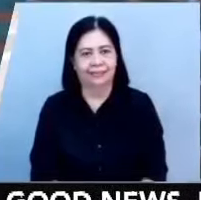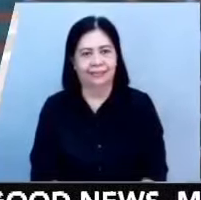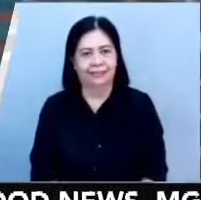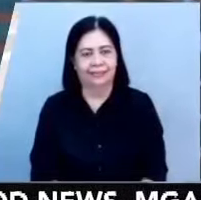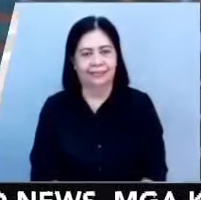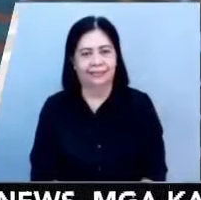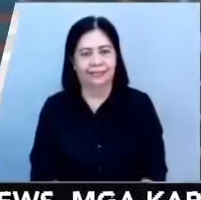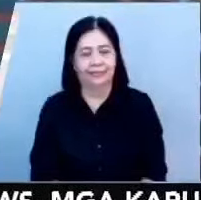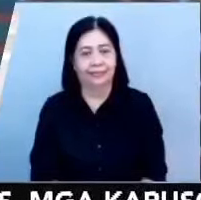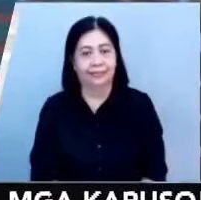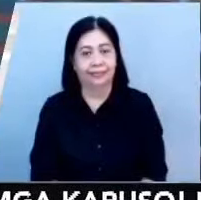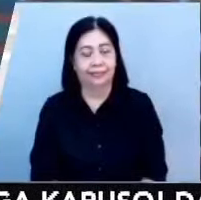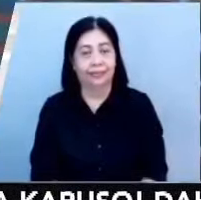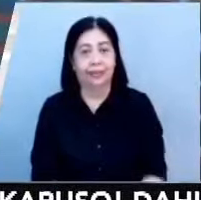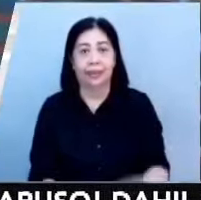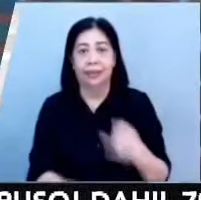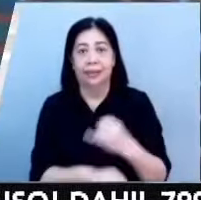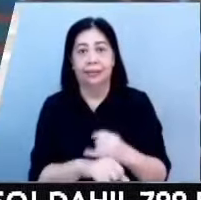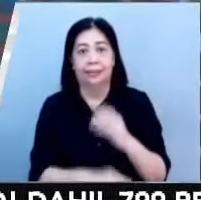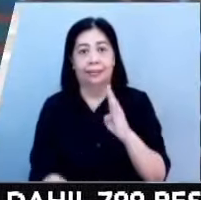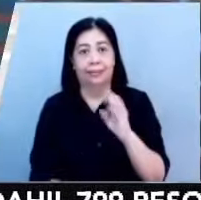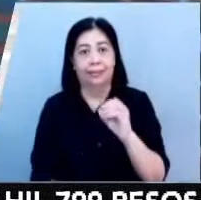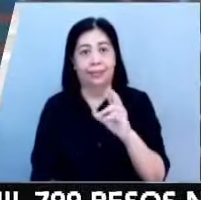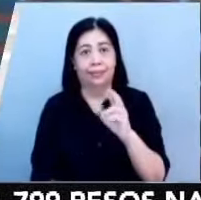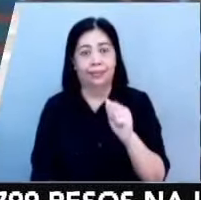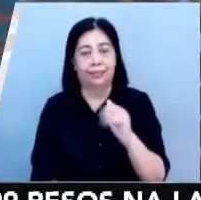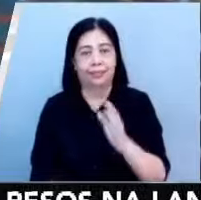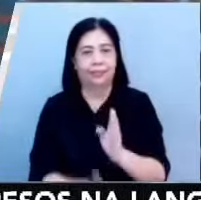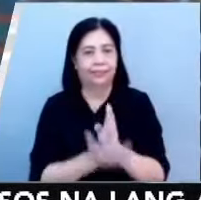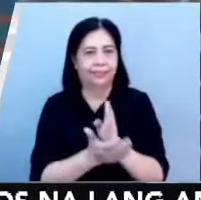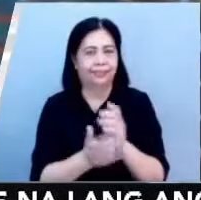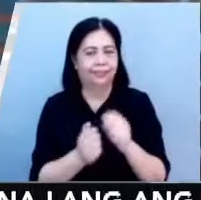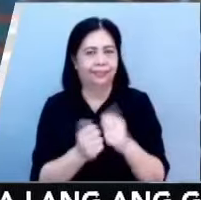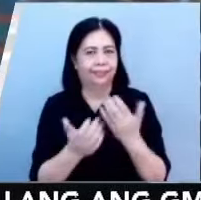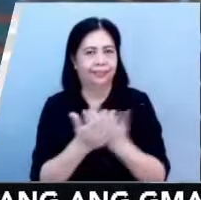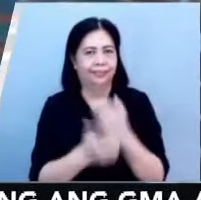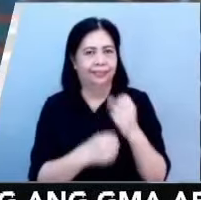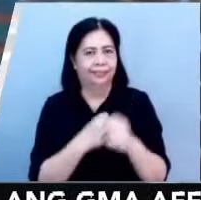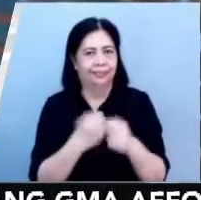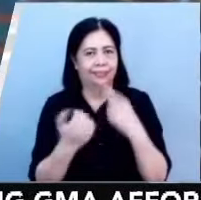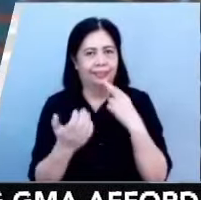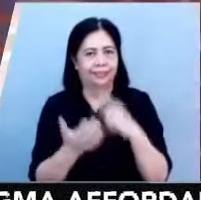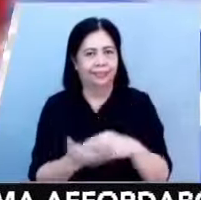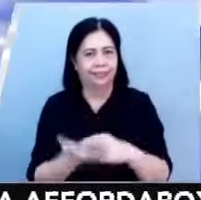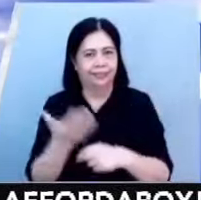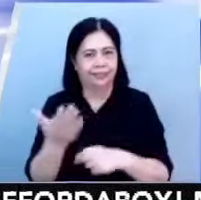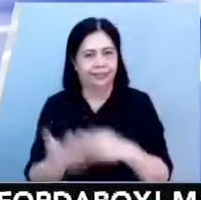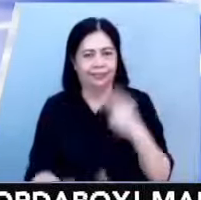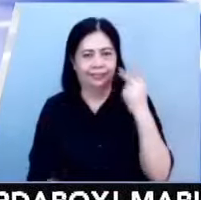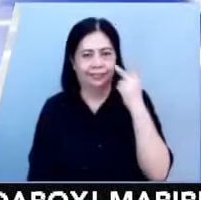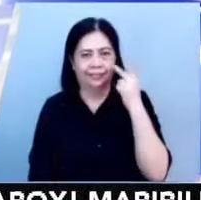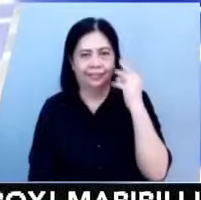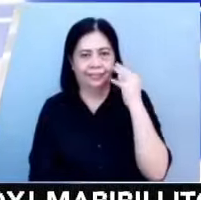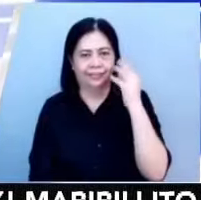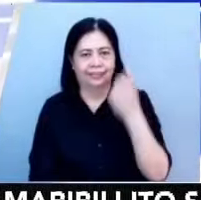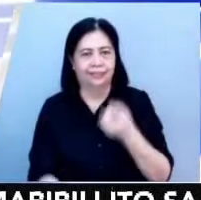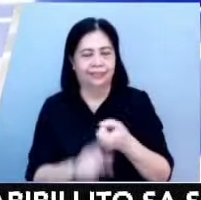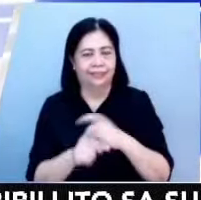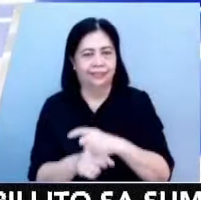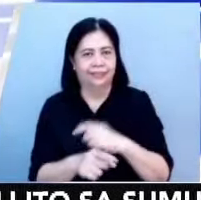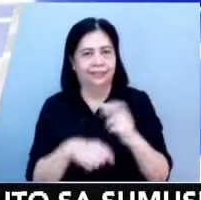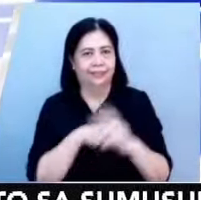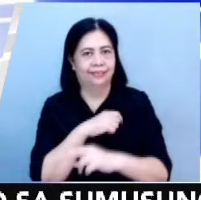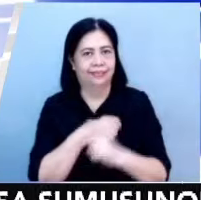Sa isla ng Boracay, sinalubong ng mga turista ang bagong taon. May ulat on the spot si Kim Salinas ng GMA Regional TV